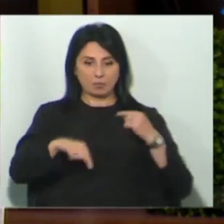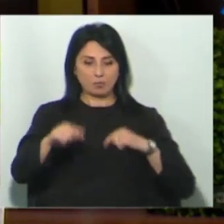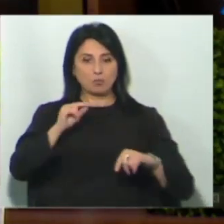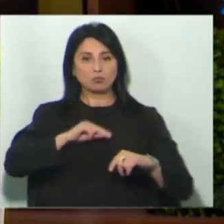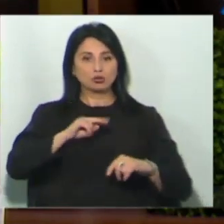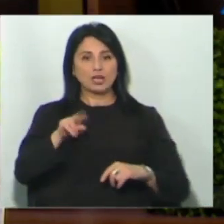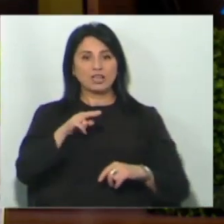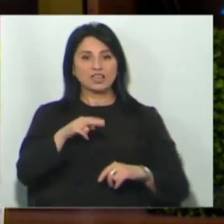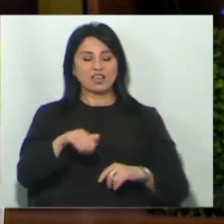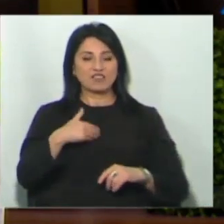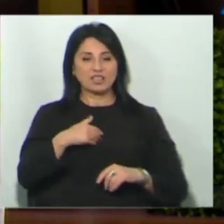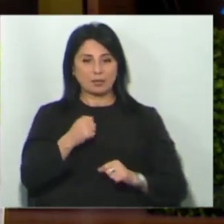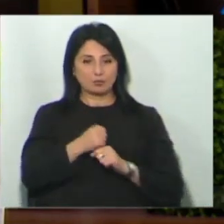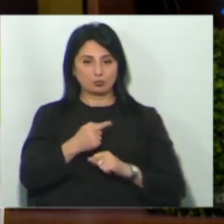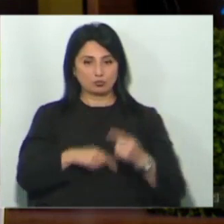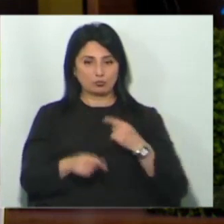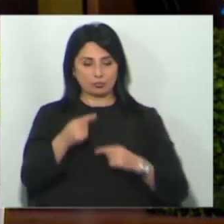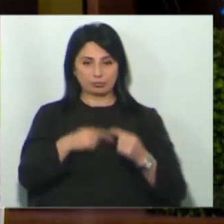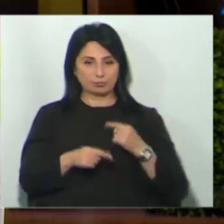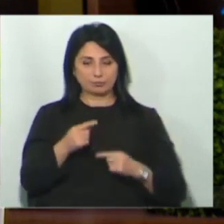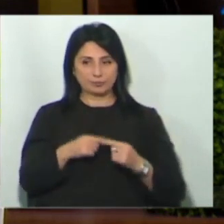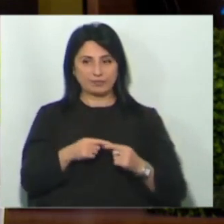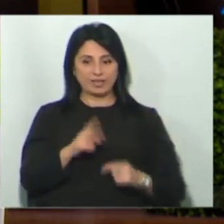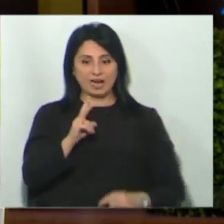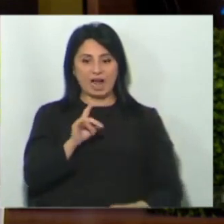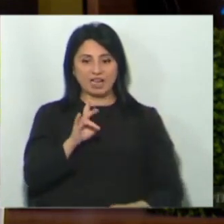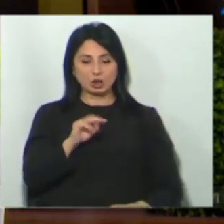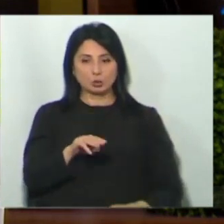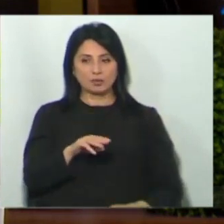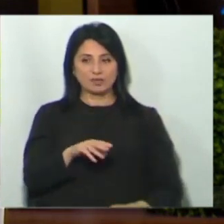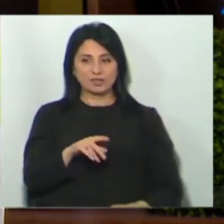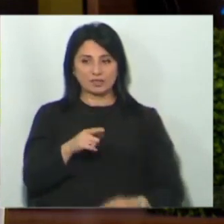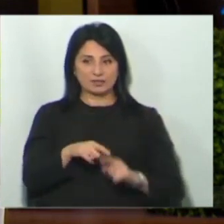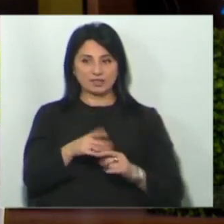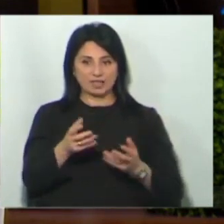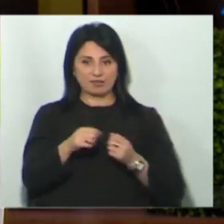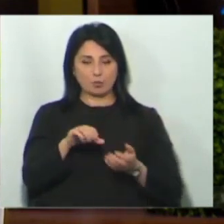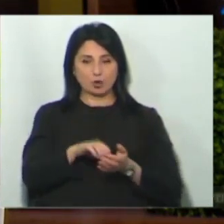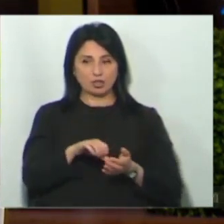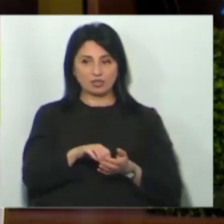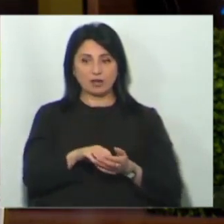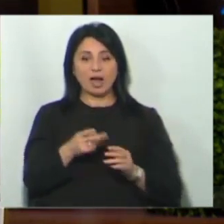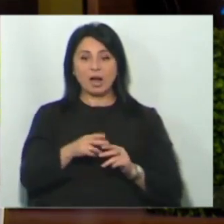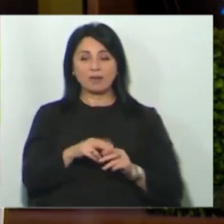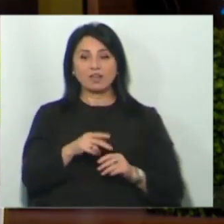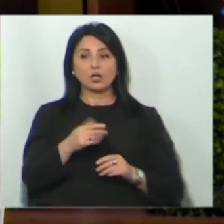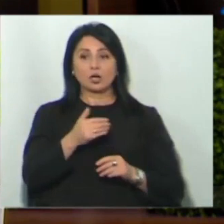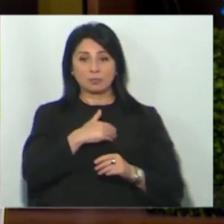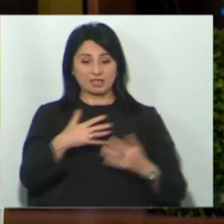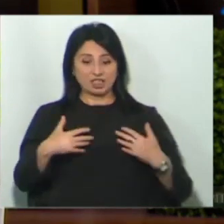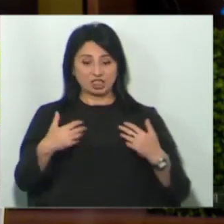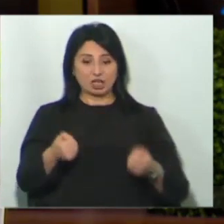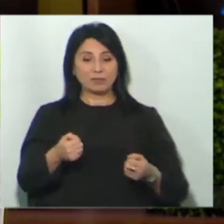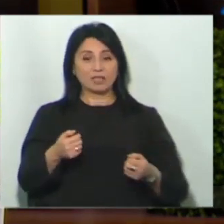D ვიტამინი, რომელიც ასევე კალციუმის მეტაბოლიზმში იღებს მონაწილეობას. Ამიტომ თუ გვინდა რომ